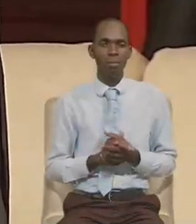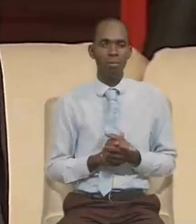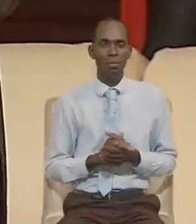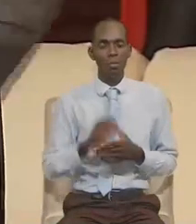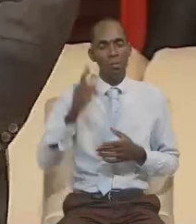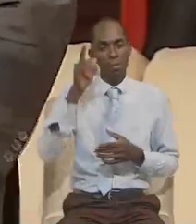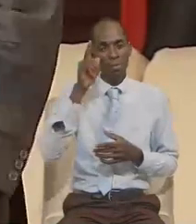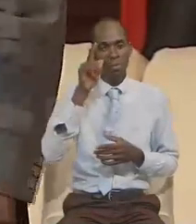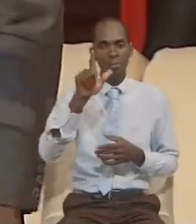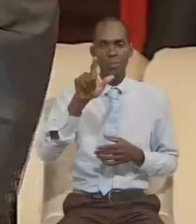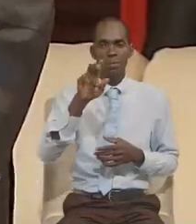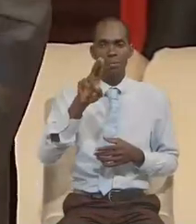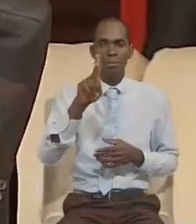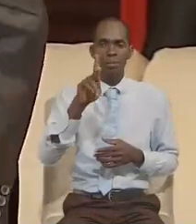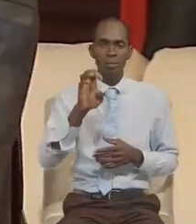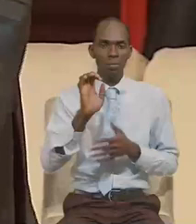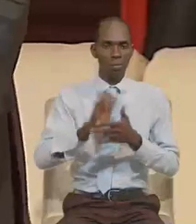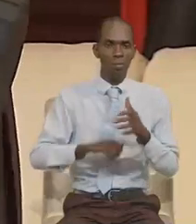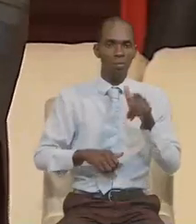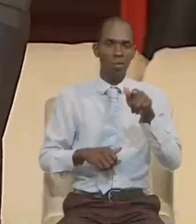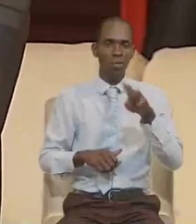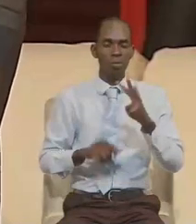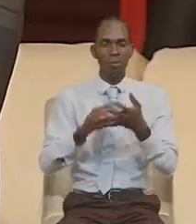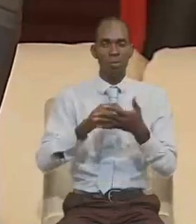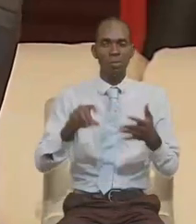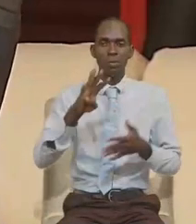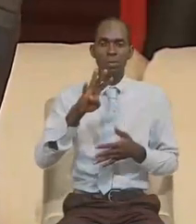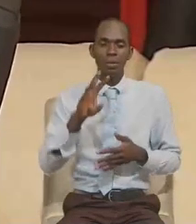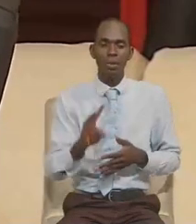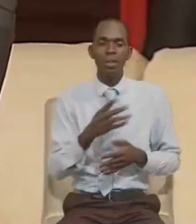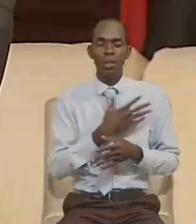Luc 24, 46. Et il leur dit,